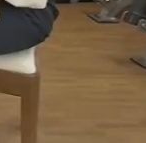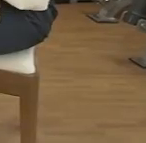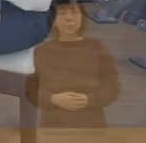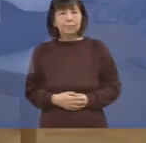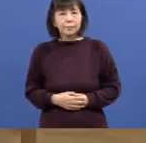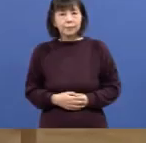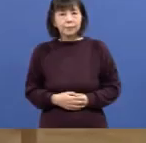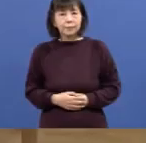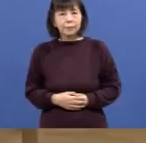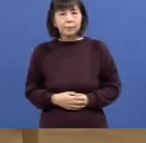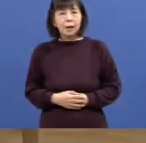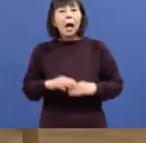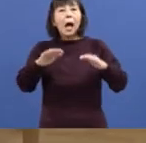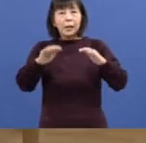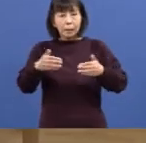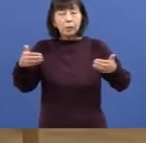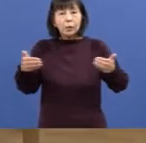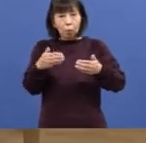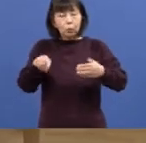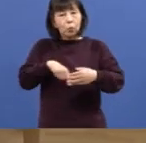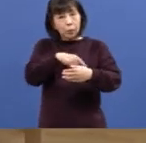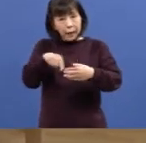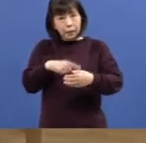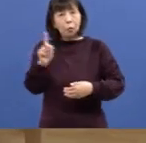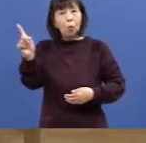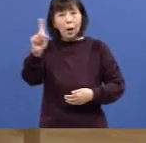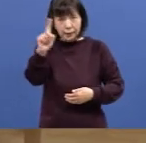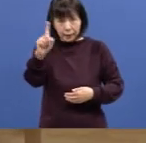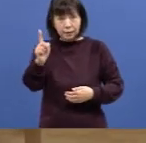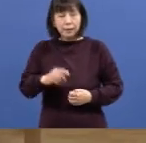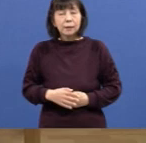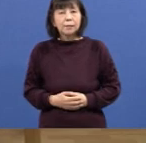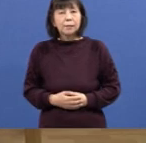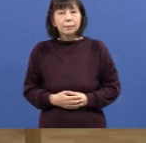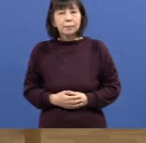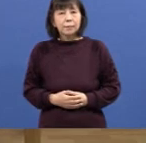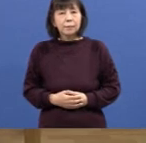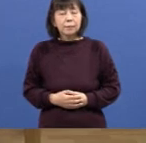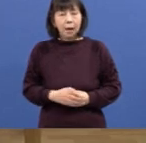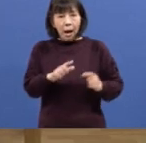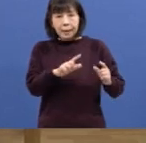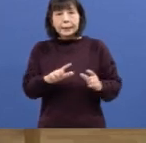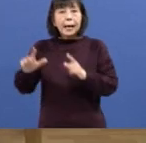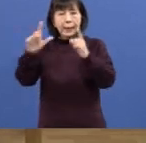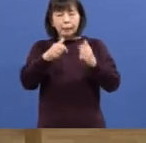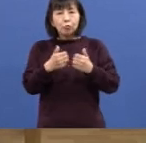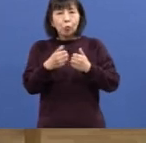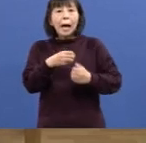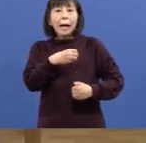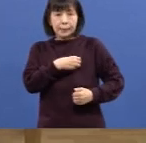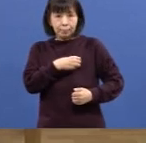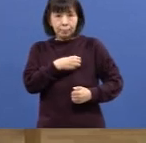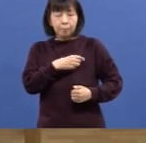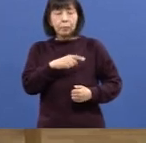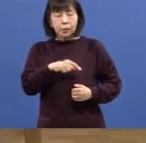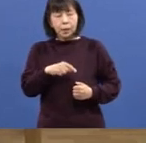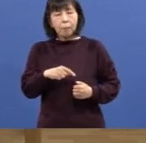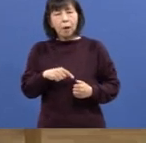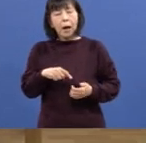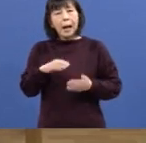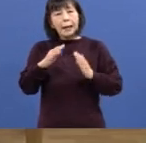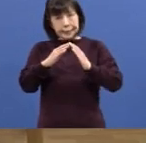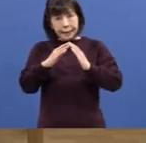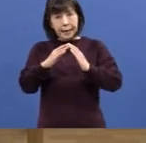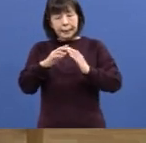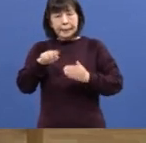では現在の仕事内容について教えてください。 生活相談員としましては、ご利用者様が自宅で